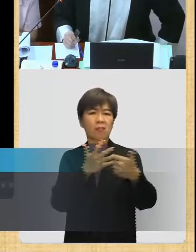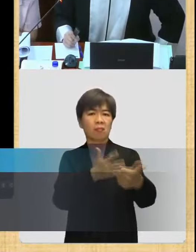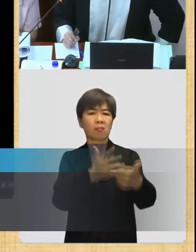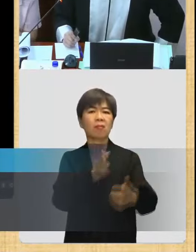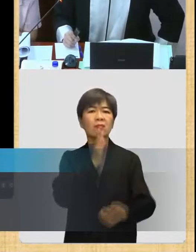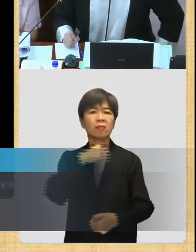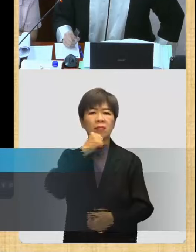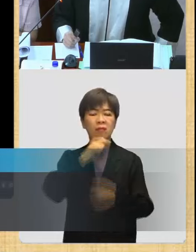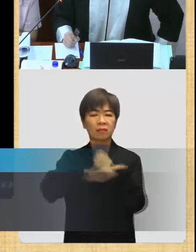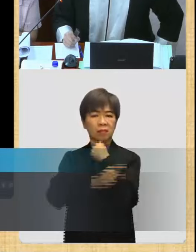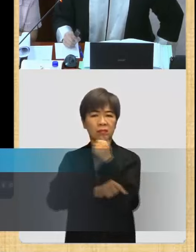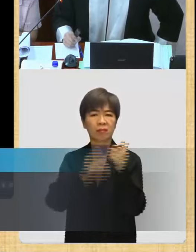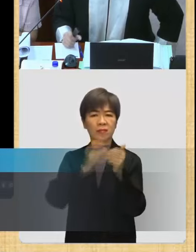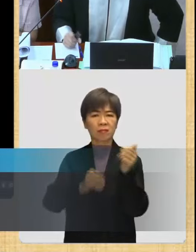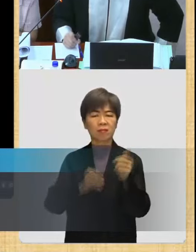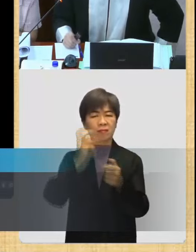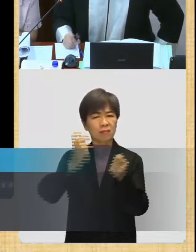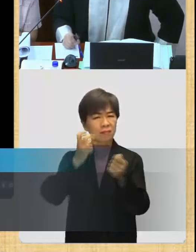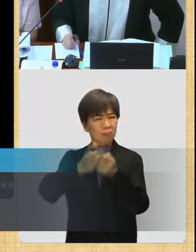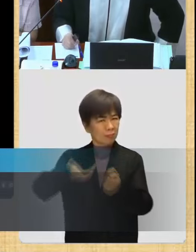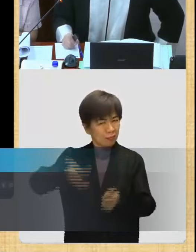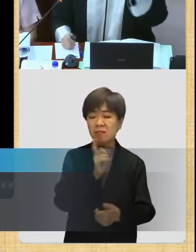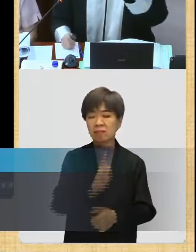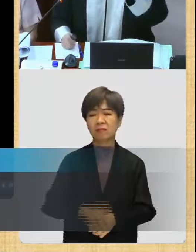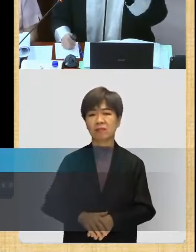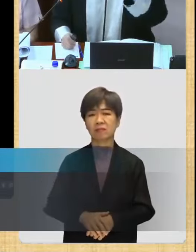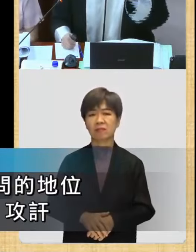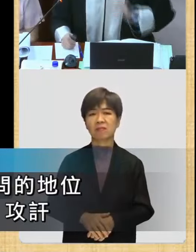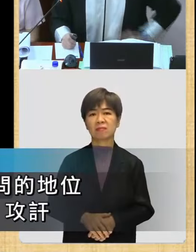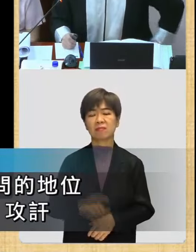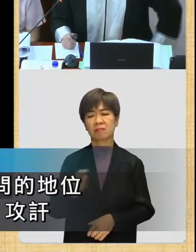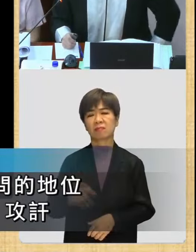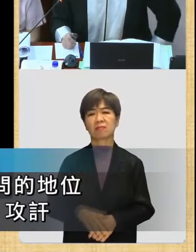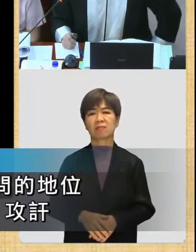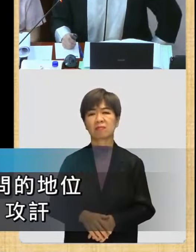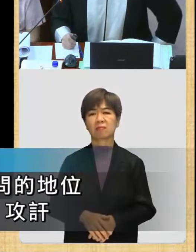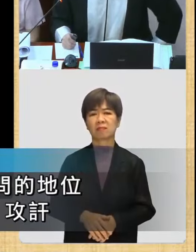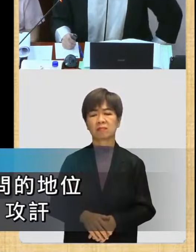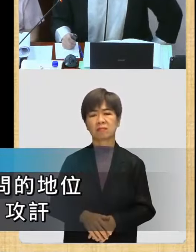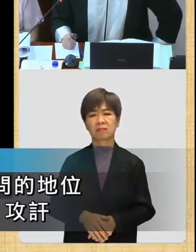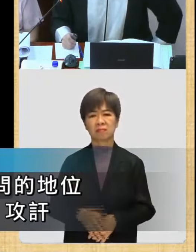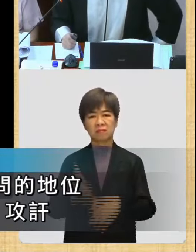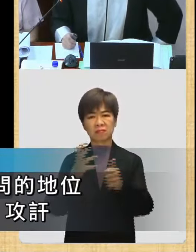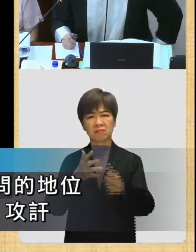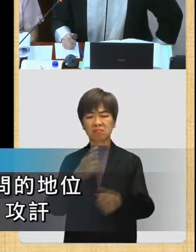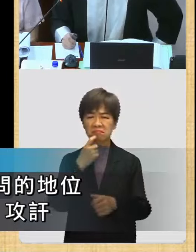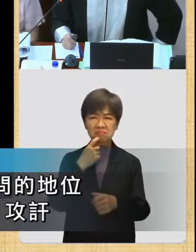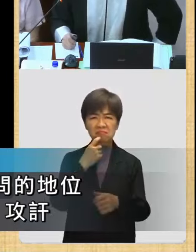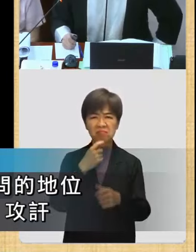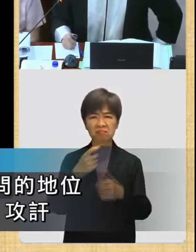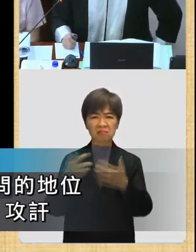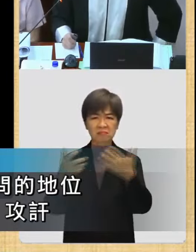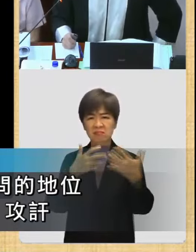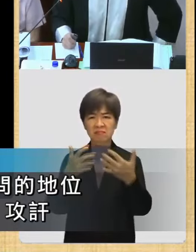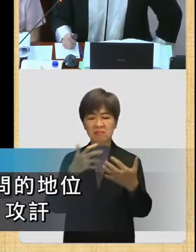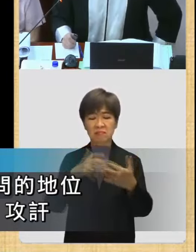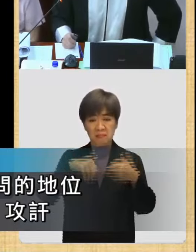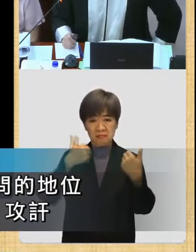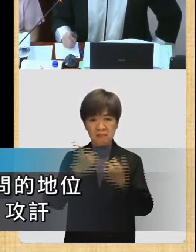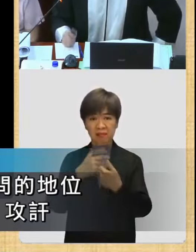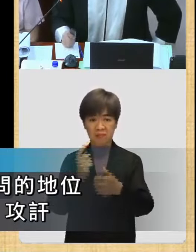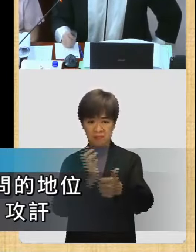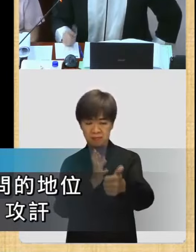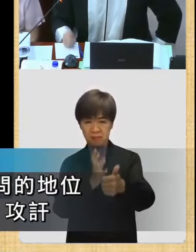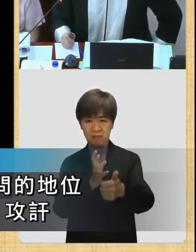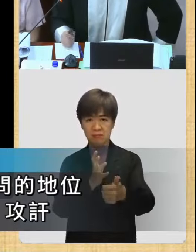我国法制上已经使用了20多年的用语，被质询者呢跳脱了被质疑跟被诘问的地位，对